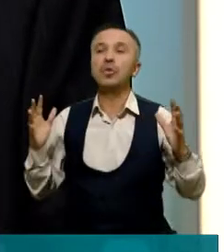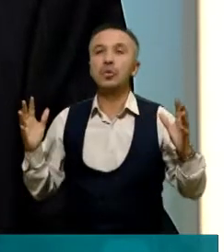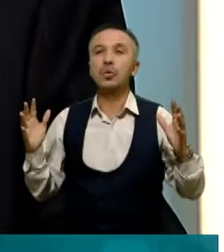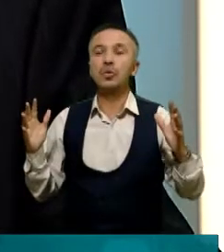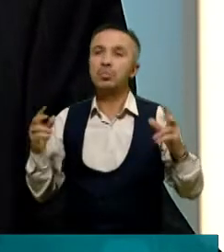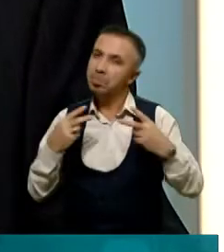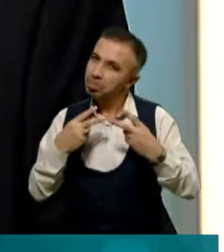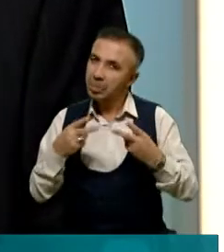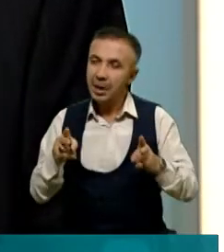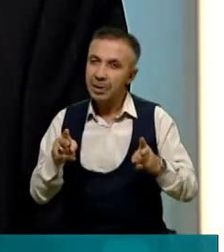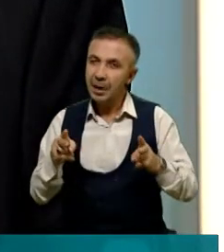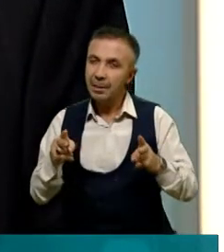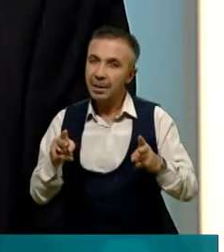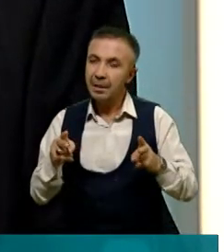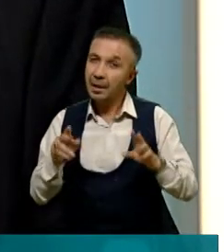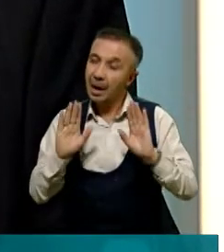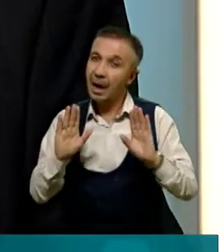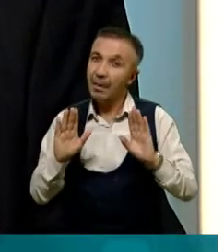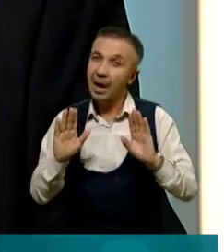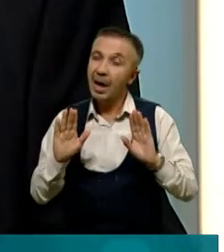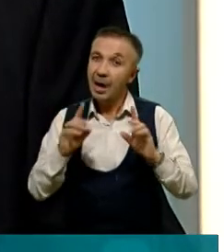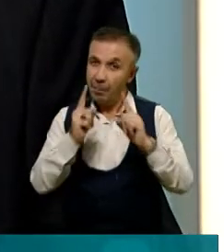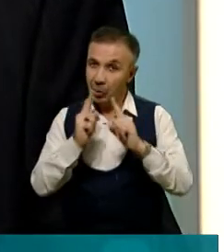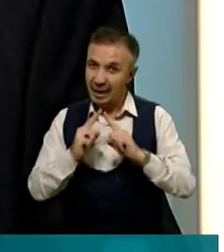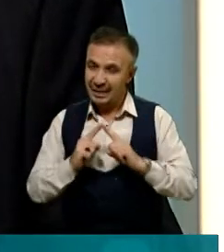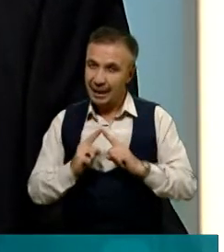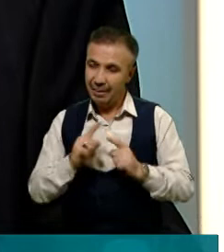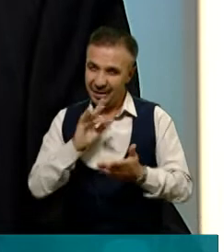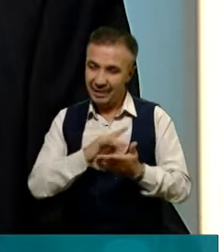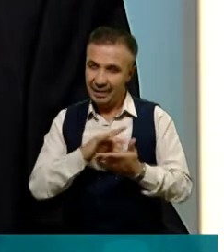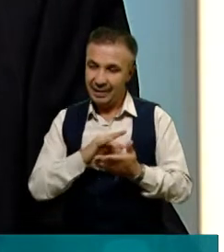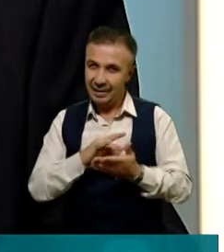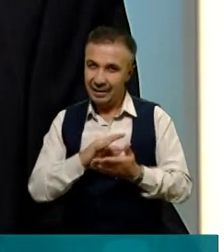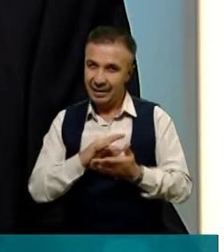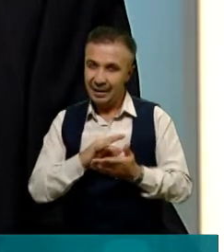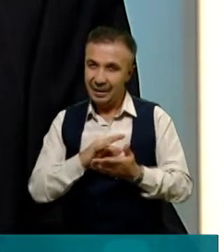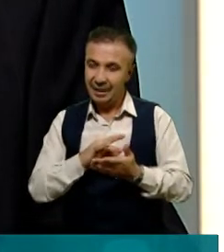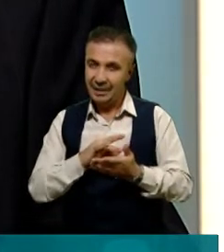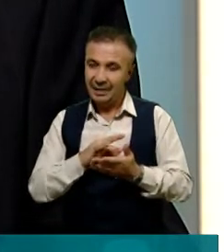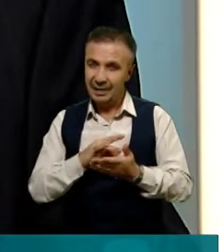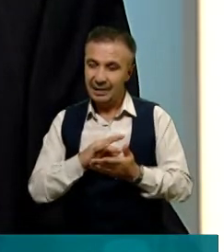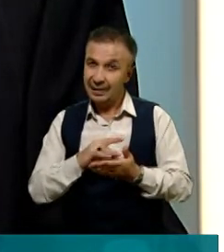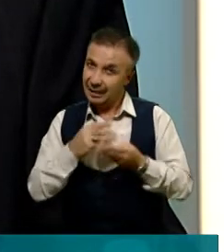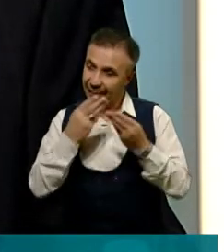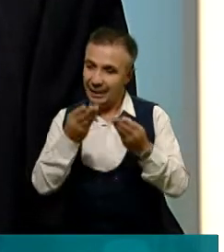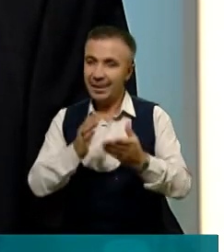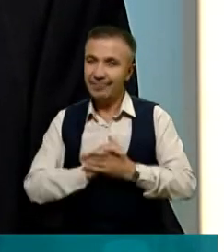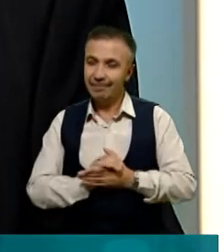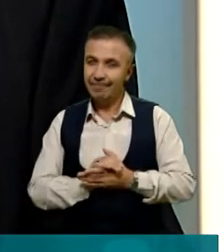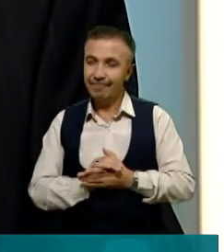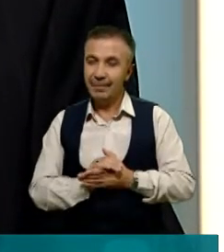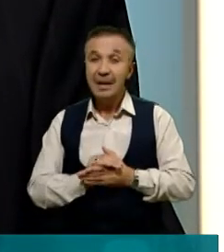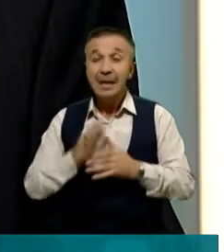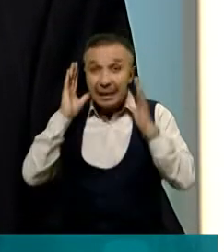bağışlayabilir Ama bunun hesabını da Rabbimize vermek durumunda kalırız yani namazları vaktinde